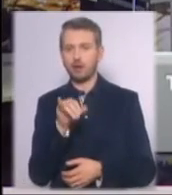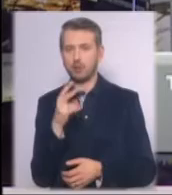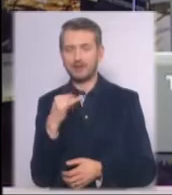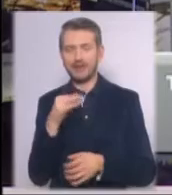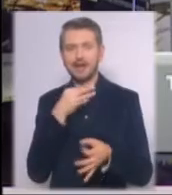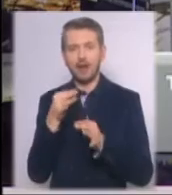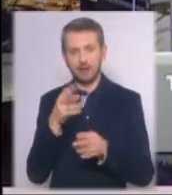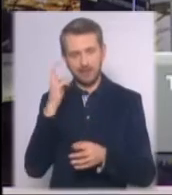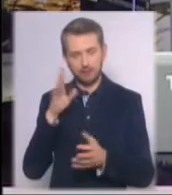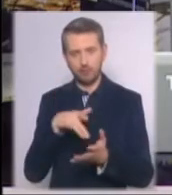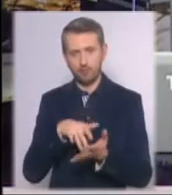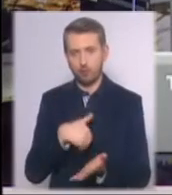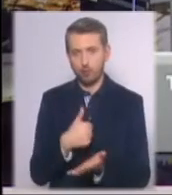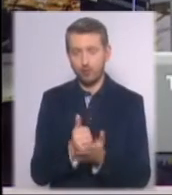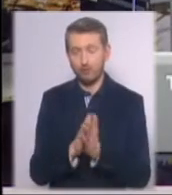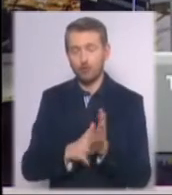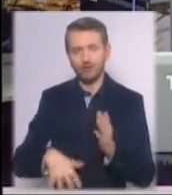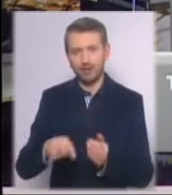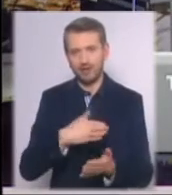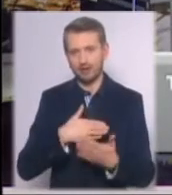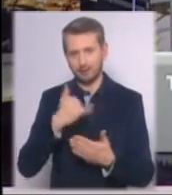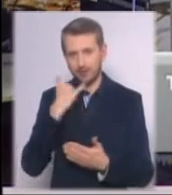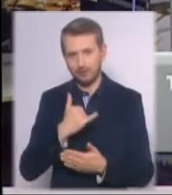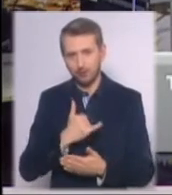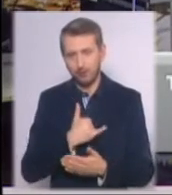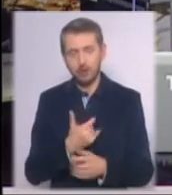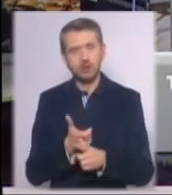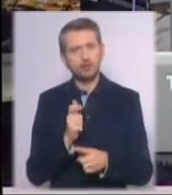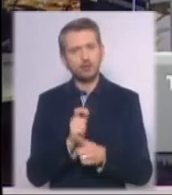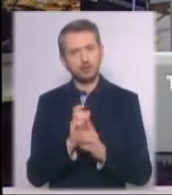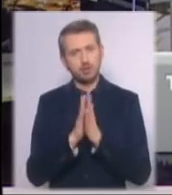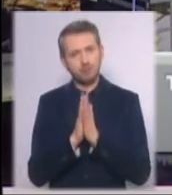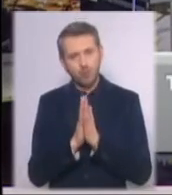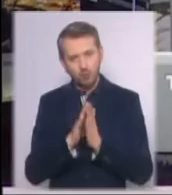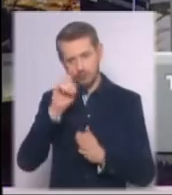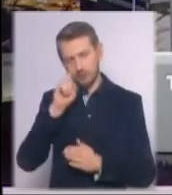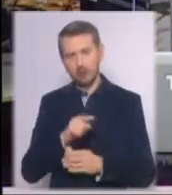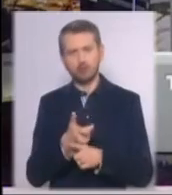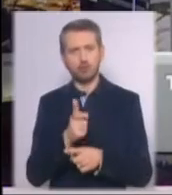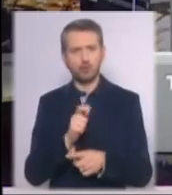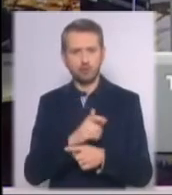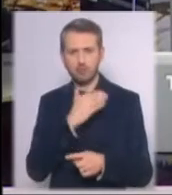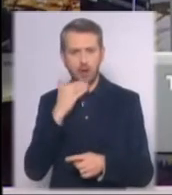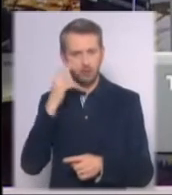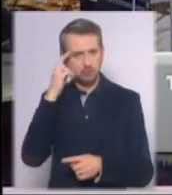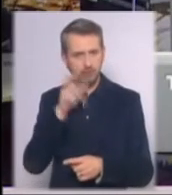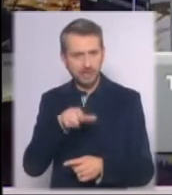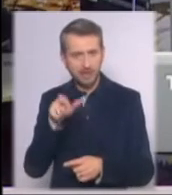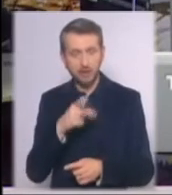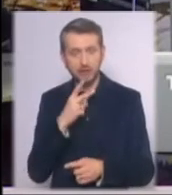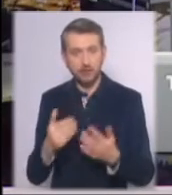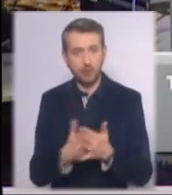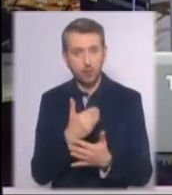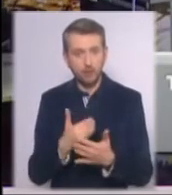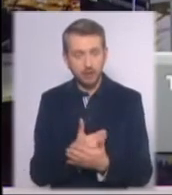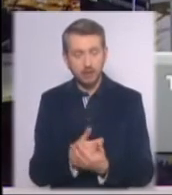голови, тому прошу всіх активно долучатися. І величезне прохання, я користуючись нагодою, знаю, що велика кількість мешканців столиці дивиться якраз новини на